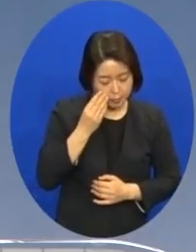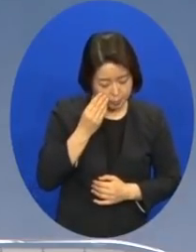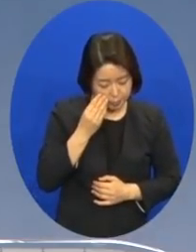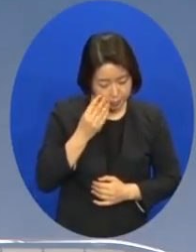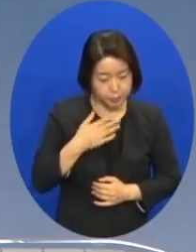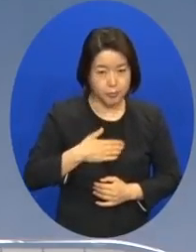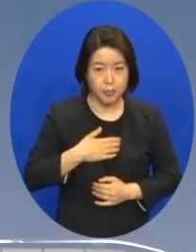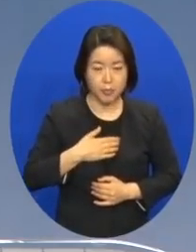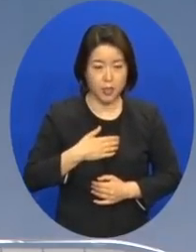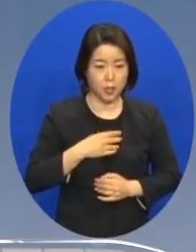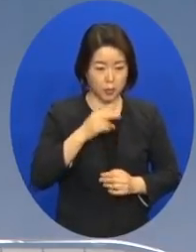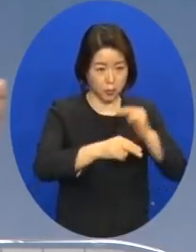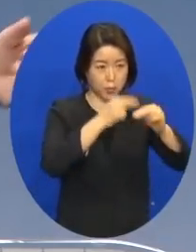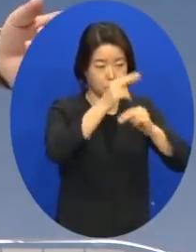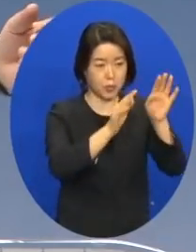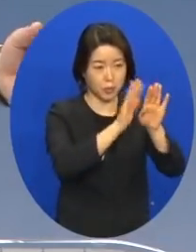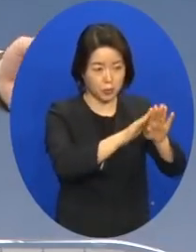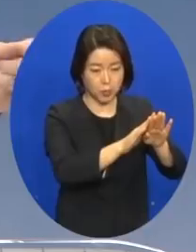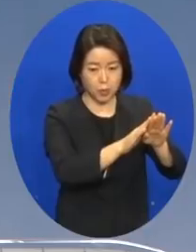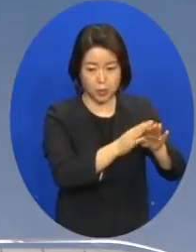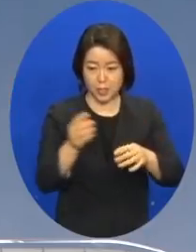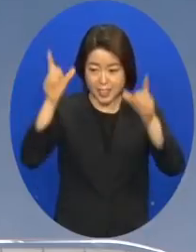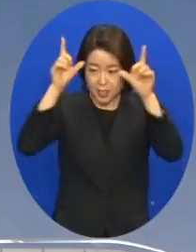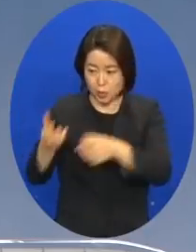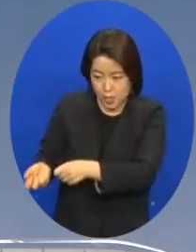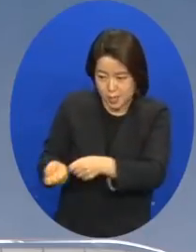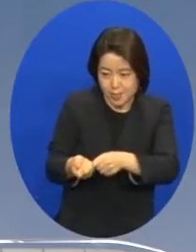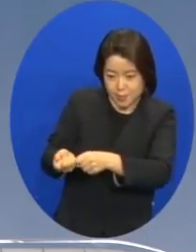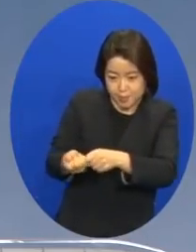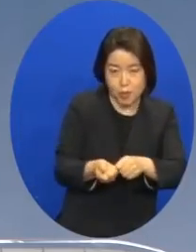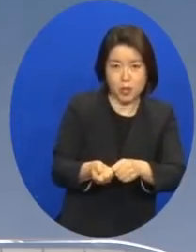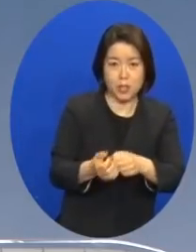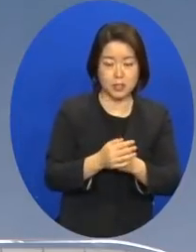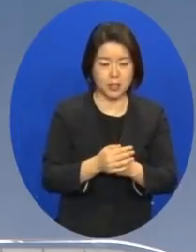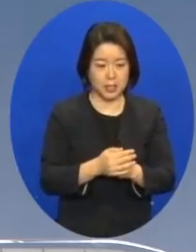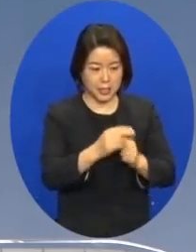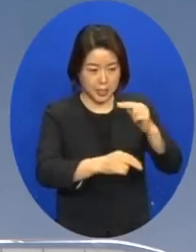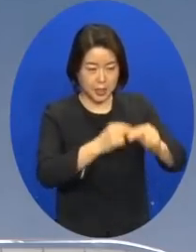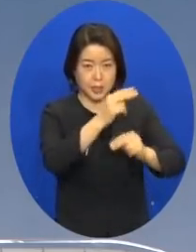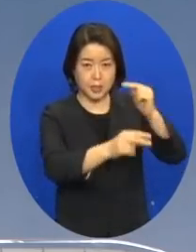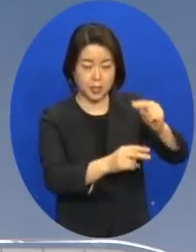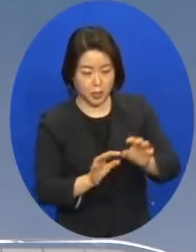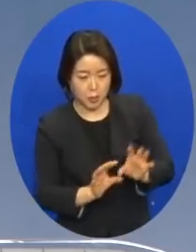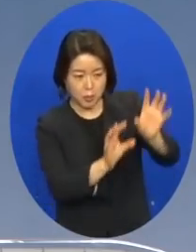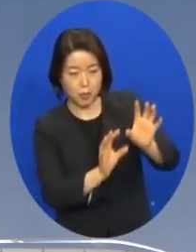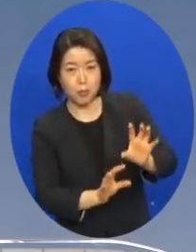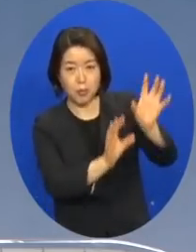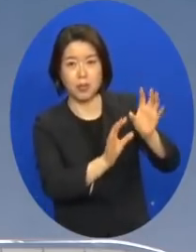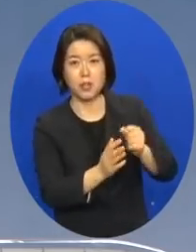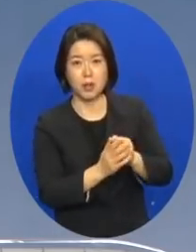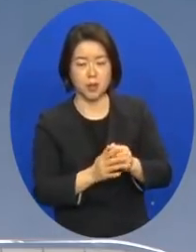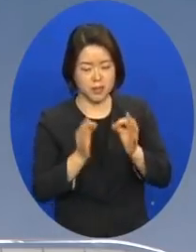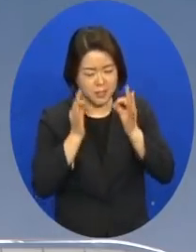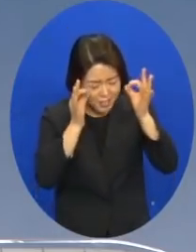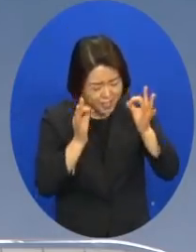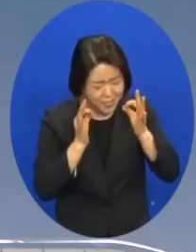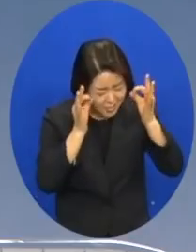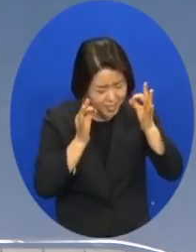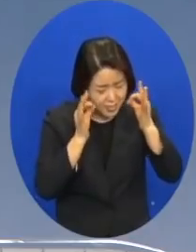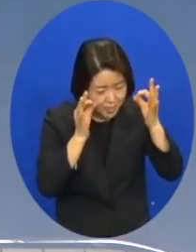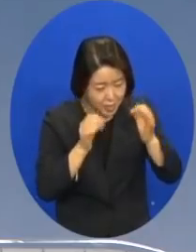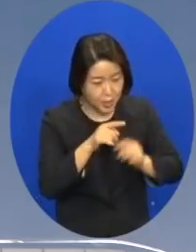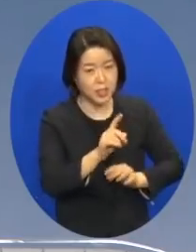갖다가 지붕에다 받쳐놓고 외양간에 소를 끌고 와가지고는 그 사다리에 올리려고 얼마나 애를 쓰는지